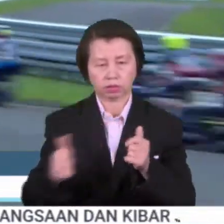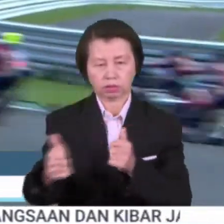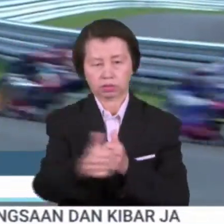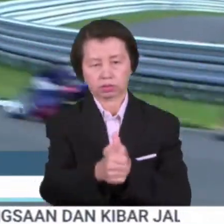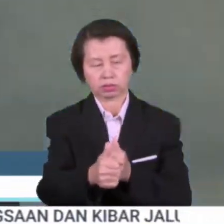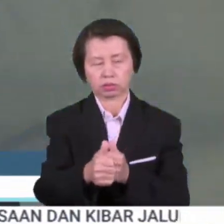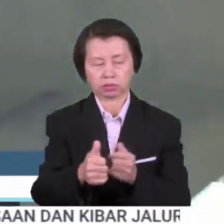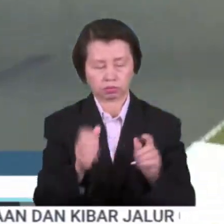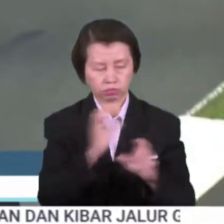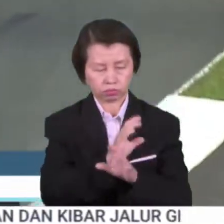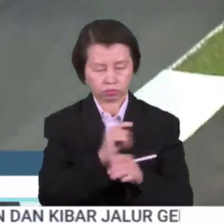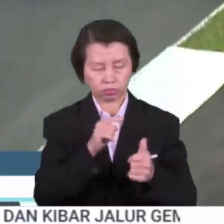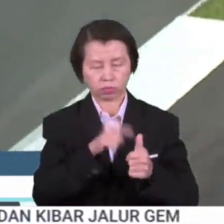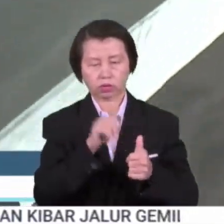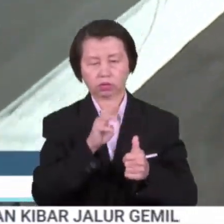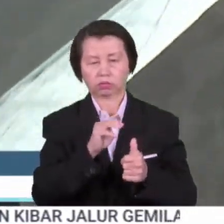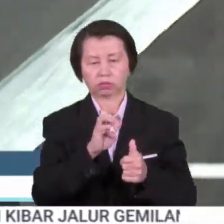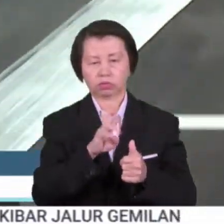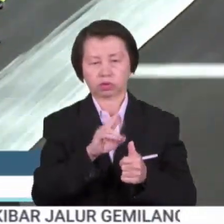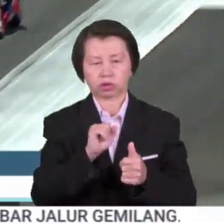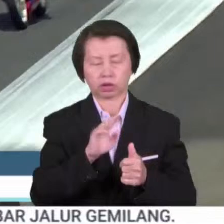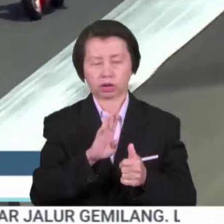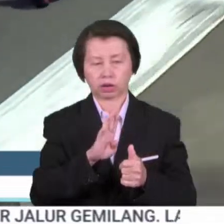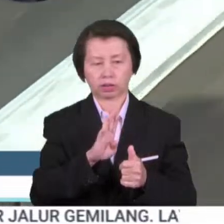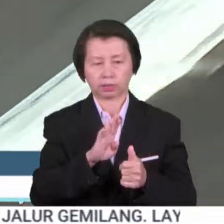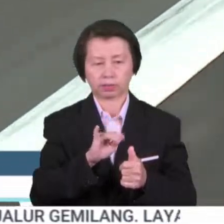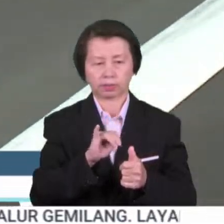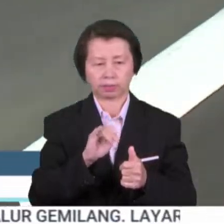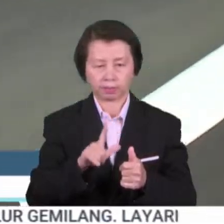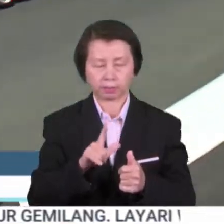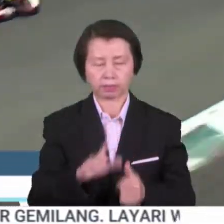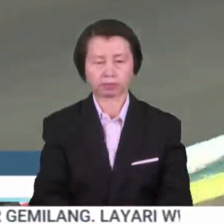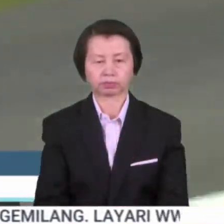pencabat utamanya murabi vittoni dari Indonesia